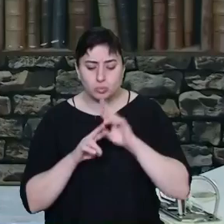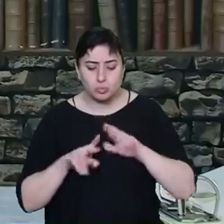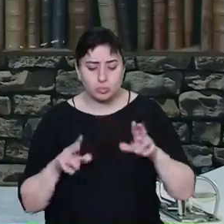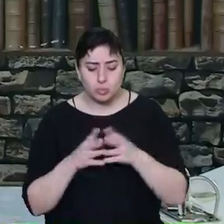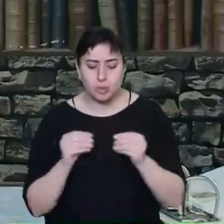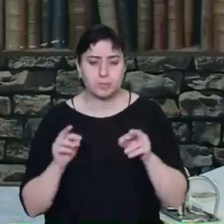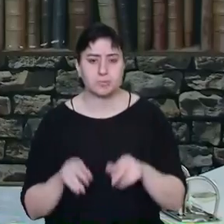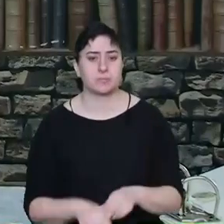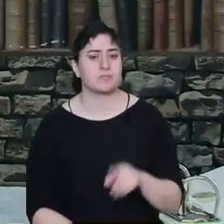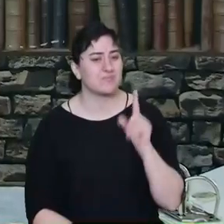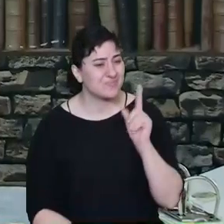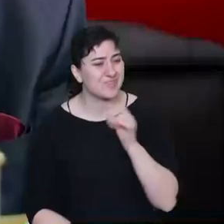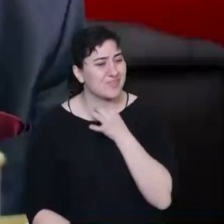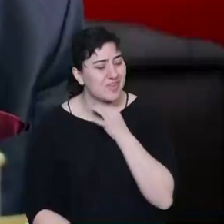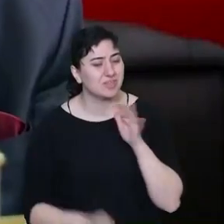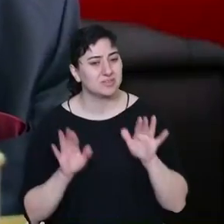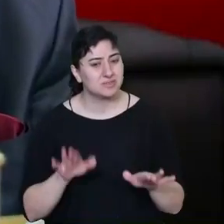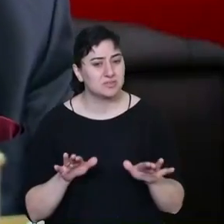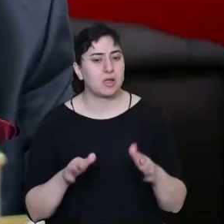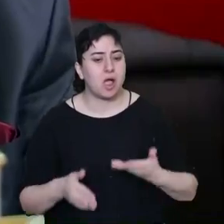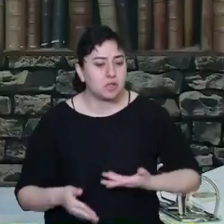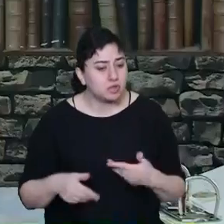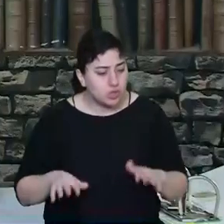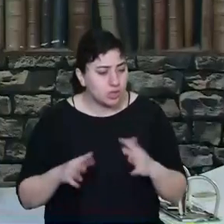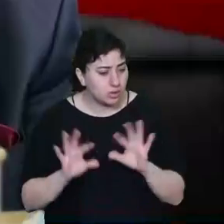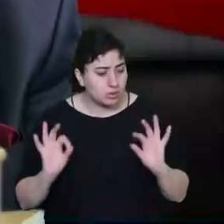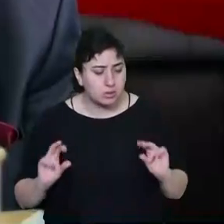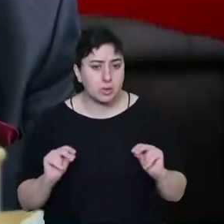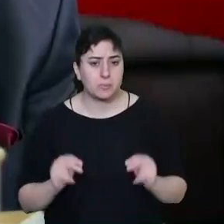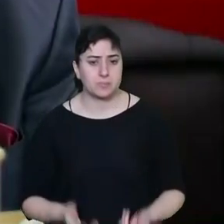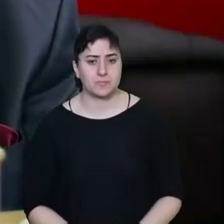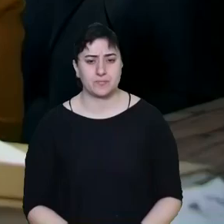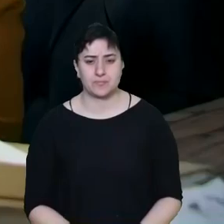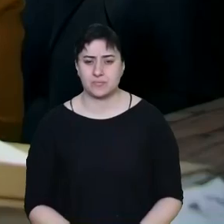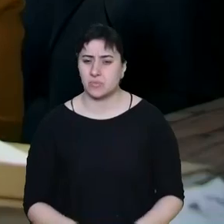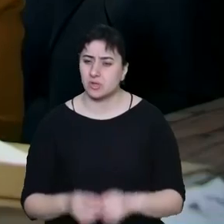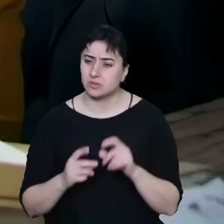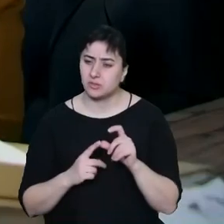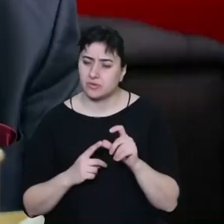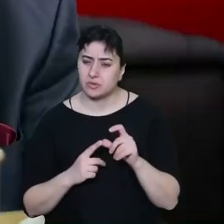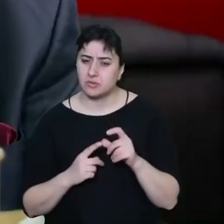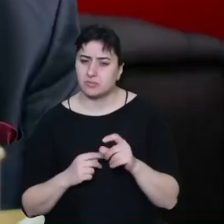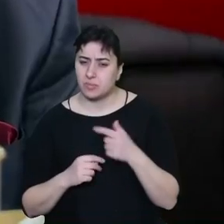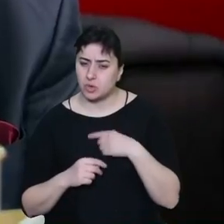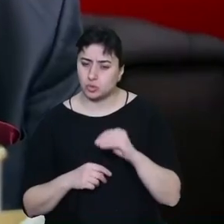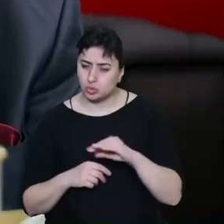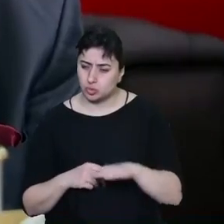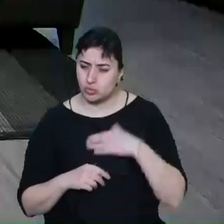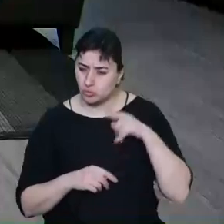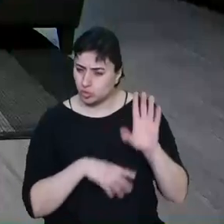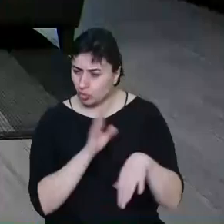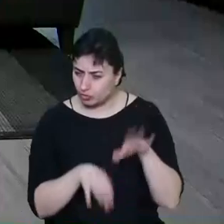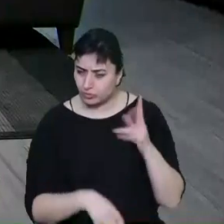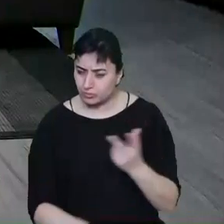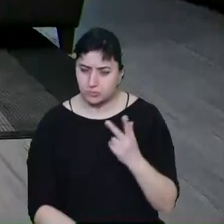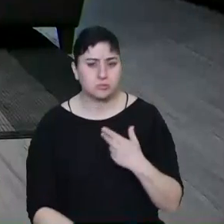parayı. Allah aşkına bir sakin olun ya. Aç değiliz, açıkta değiliz. Şevval, ben küçükken dövdüm mü bunu?